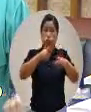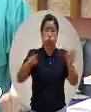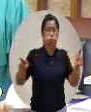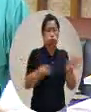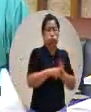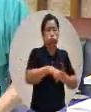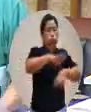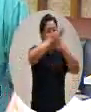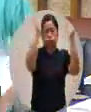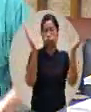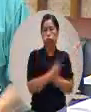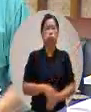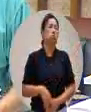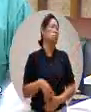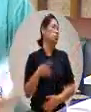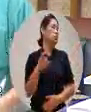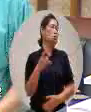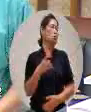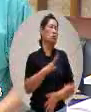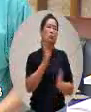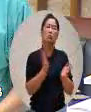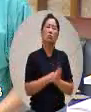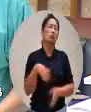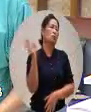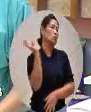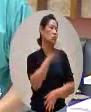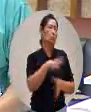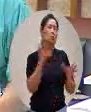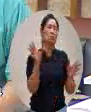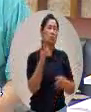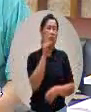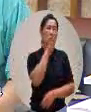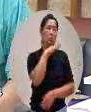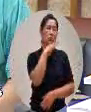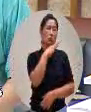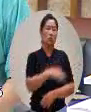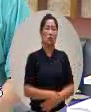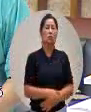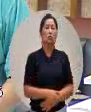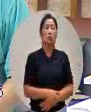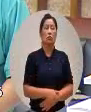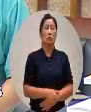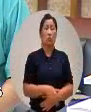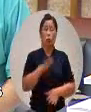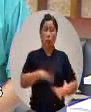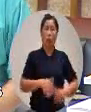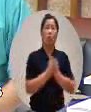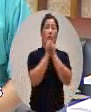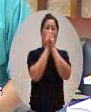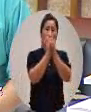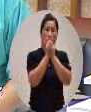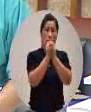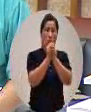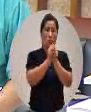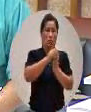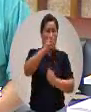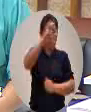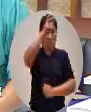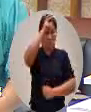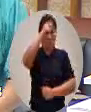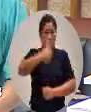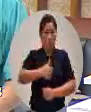一生都毀都毀了毀了毀所以我在這裡拜託局長你要